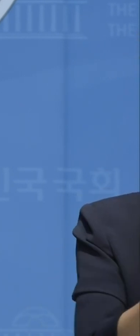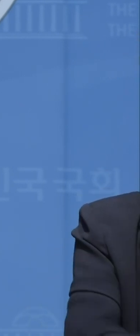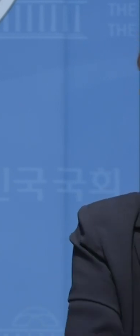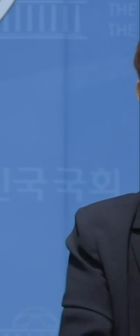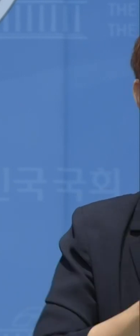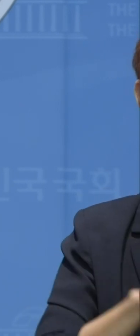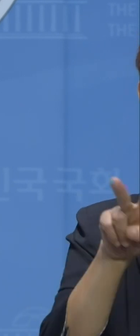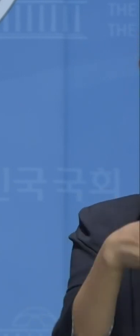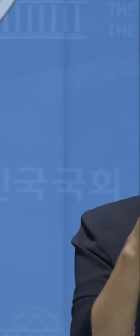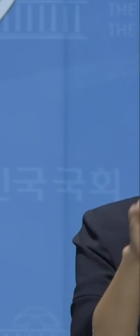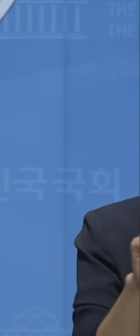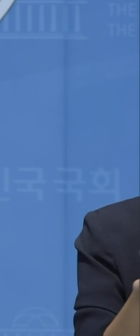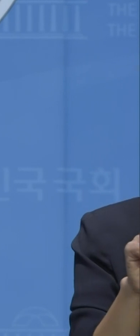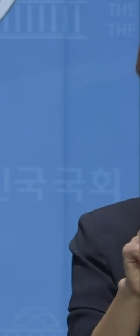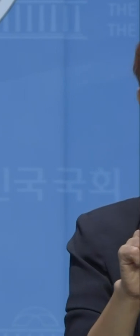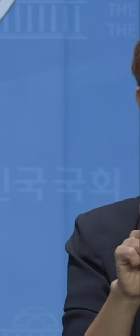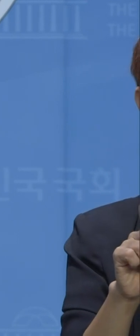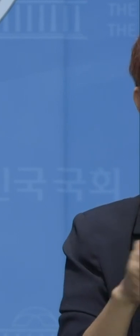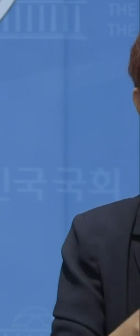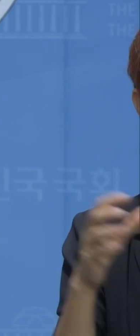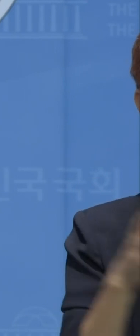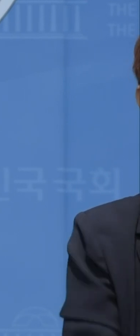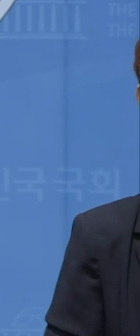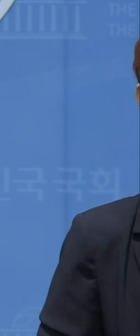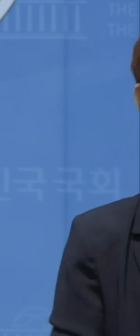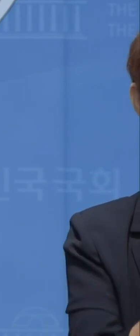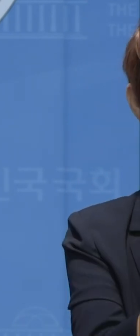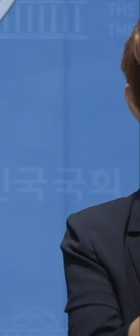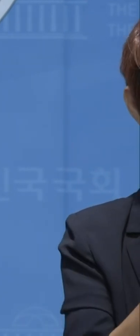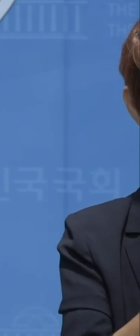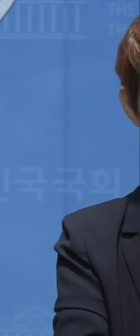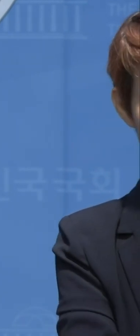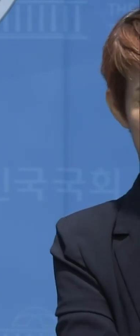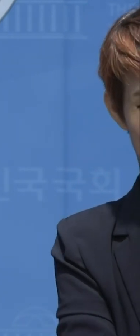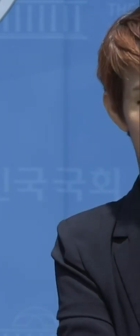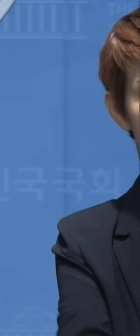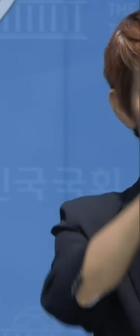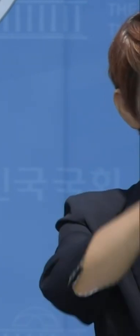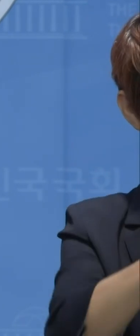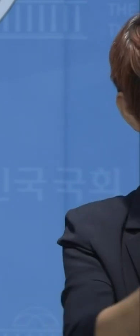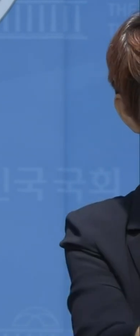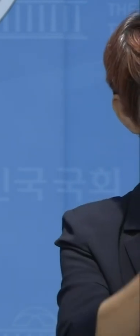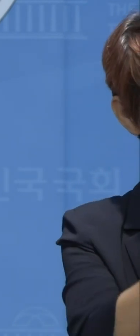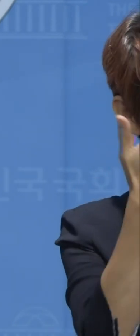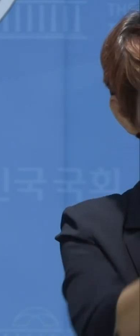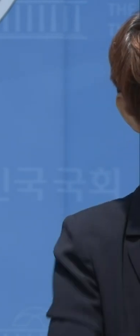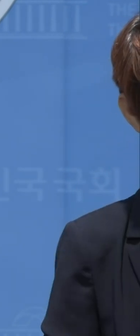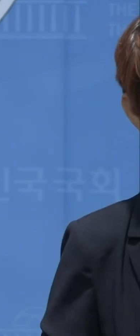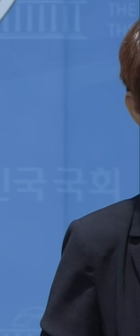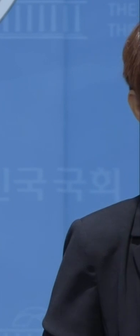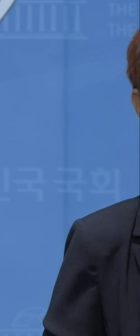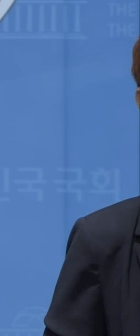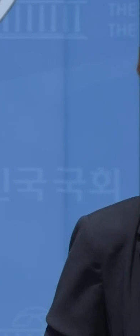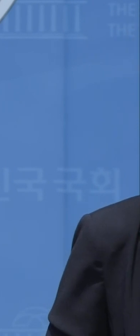201명 등 이렇게 망라된 300명이 넘는 메머드급 선대위를 꾸린 겁니까 민주당은